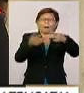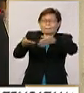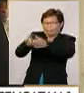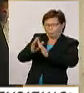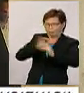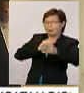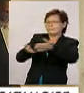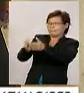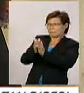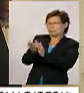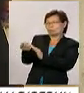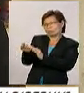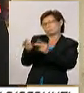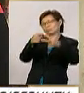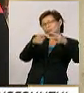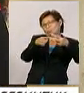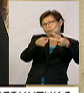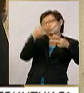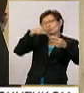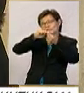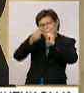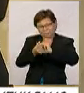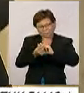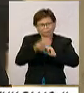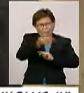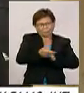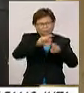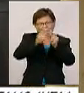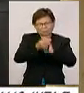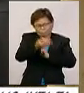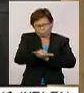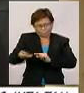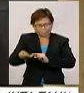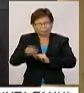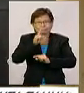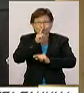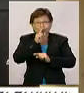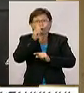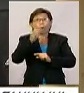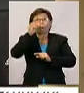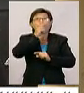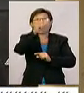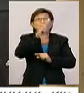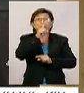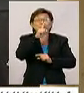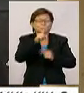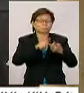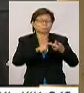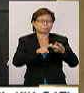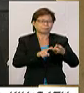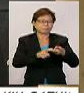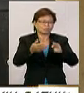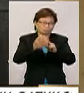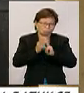saya. Iaitu untuk menggantikan dengan barang yang ori dan tuntutan minta